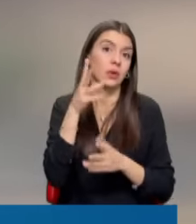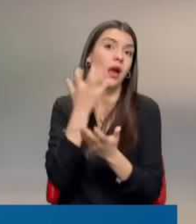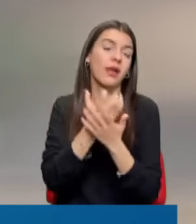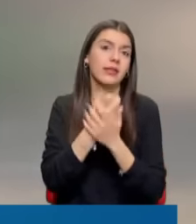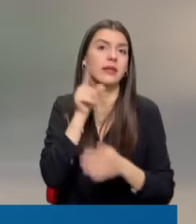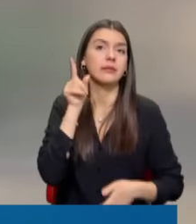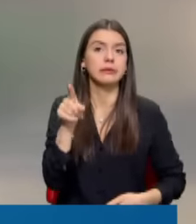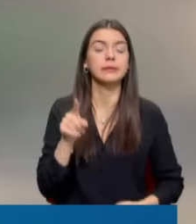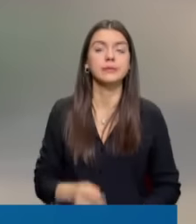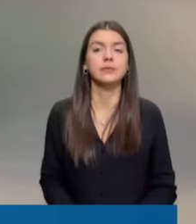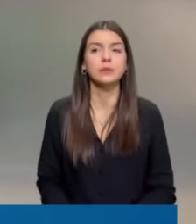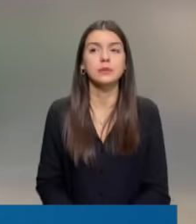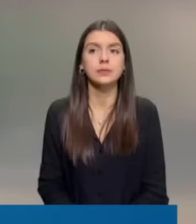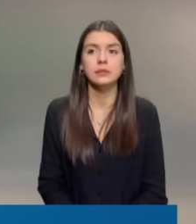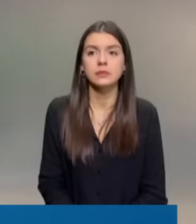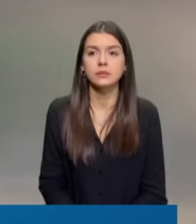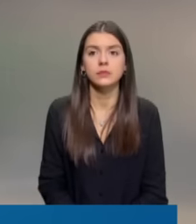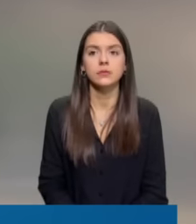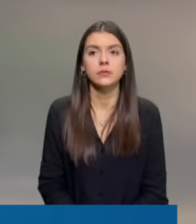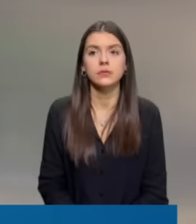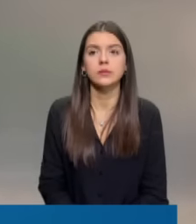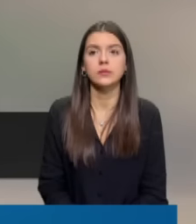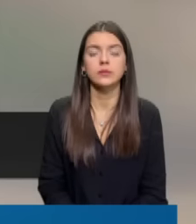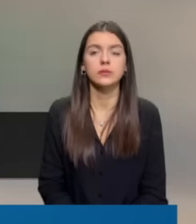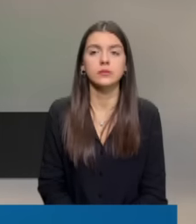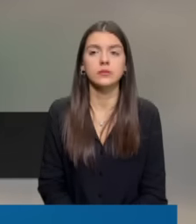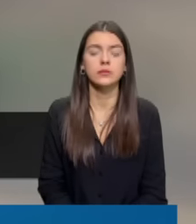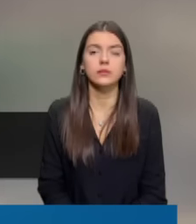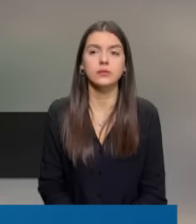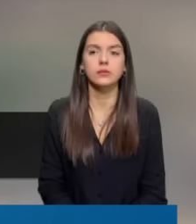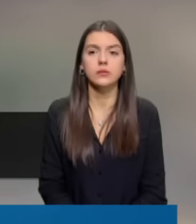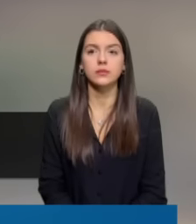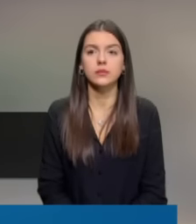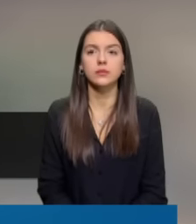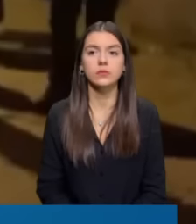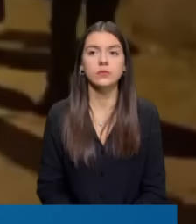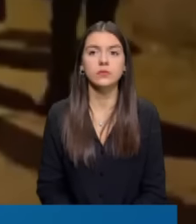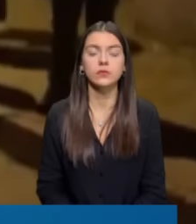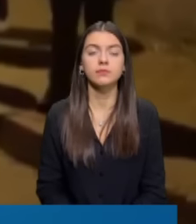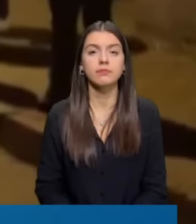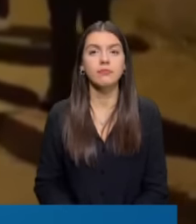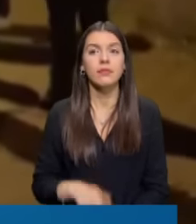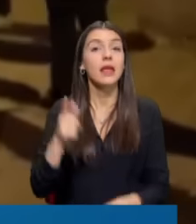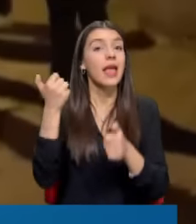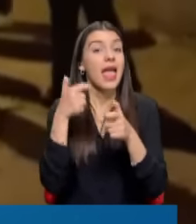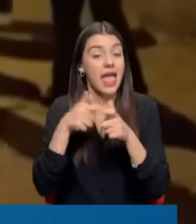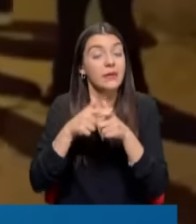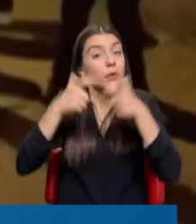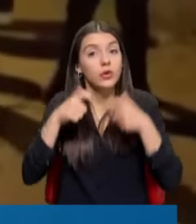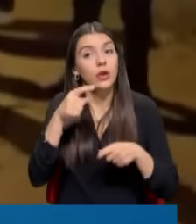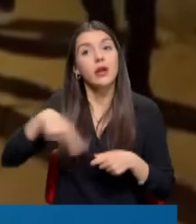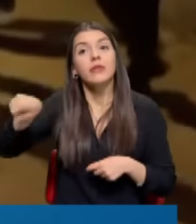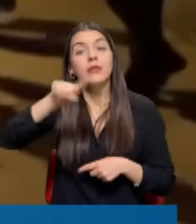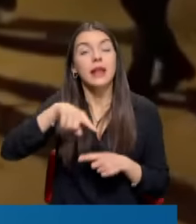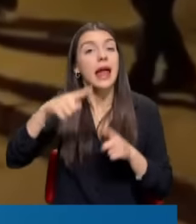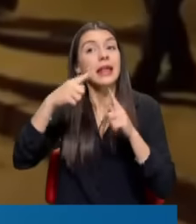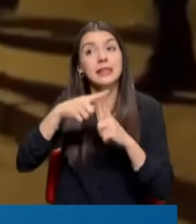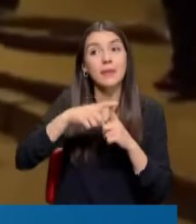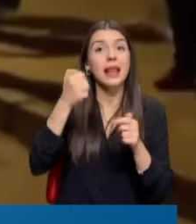oy oy oy oy oy oy oy oy oy oy oy oy oy oy oy. Allah muhafaza, Allah muhafaza. Ekipler temeli hasar gören